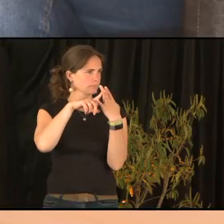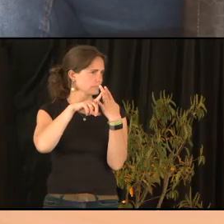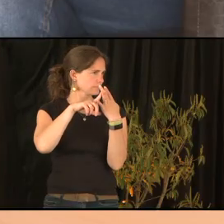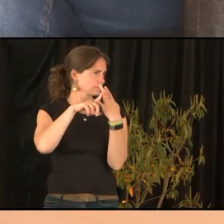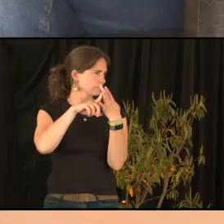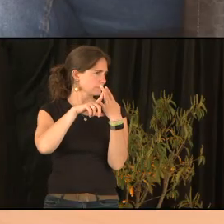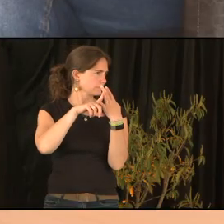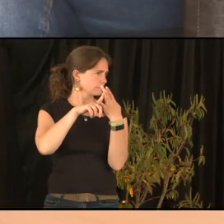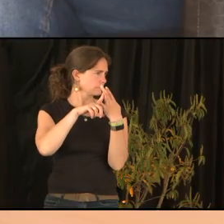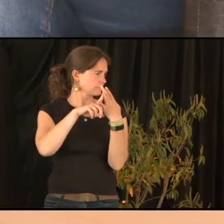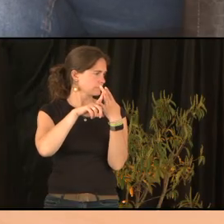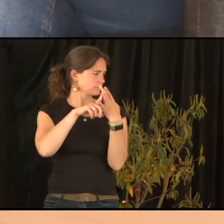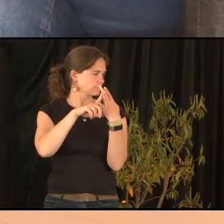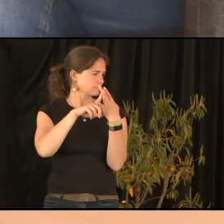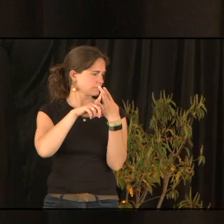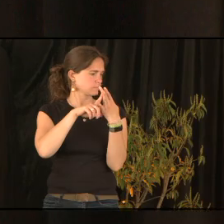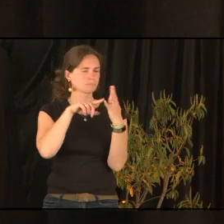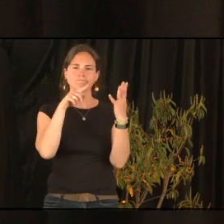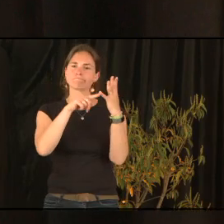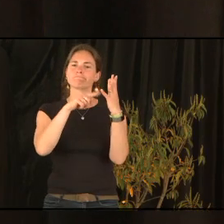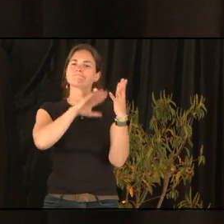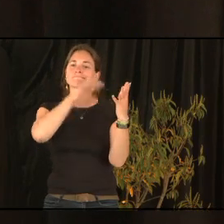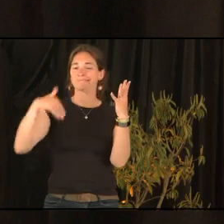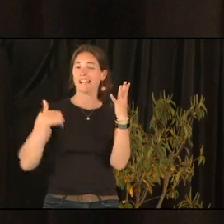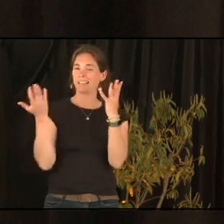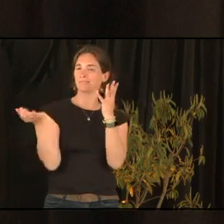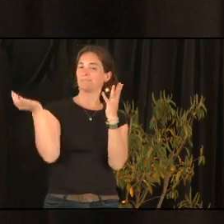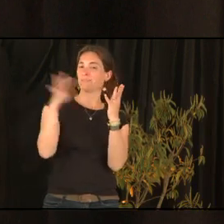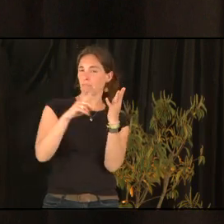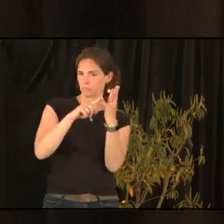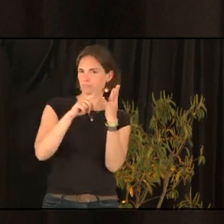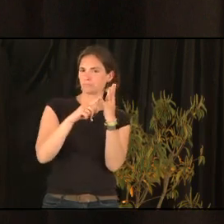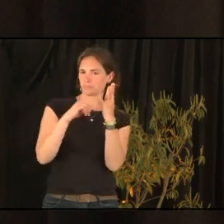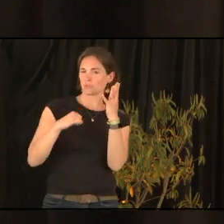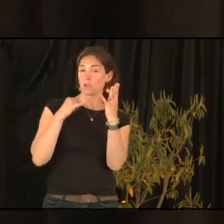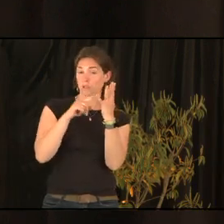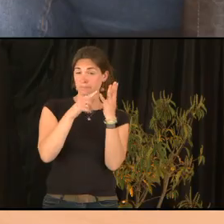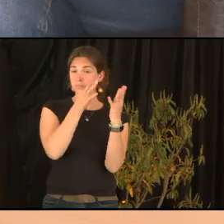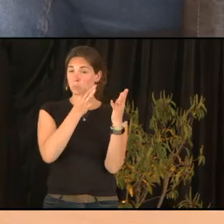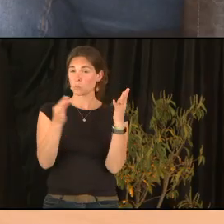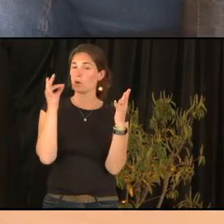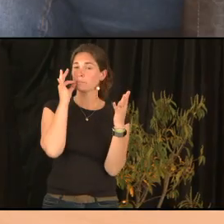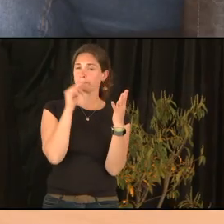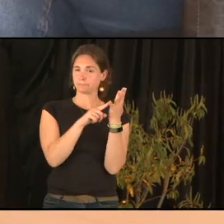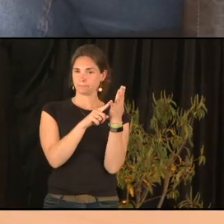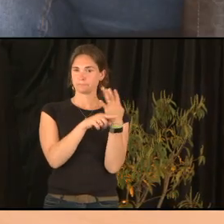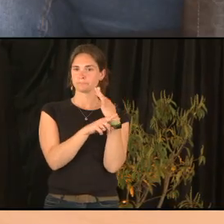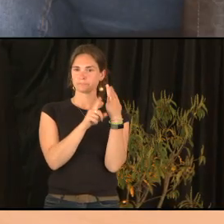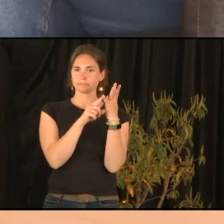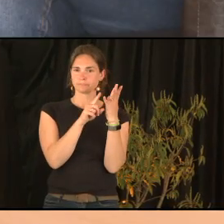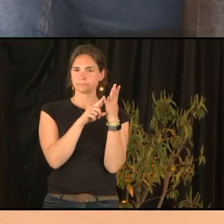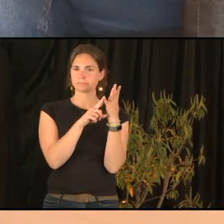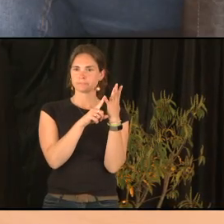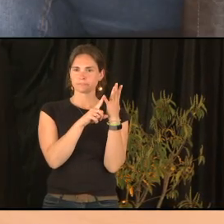Et donc, ce gosse, cette recrue, est muette.